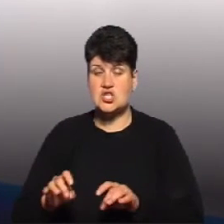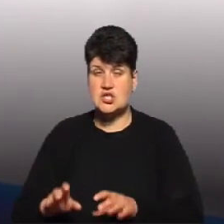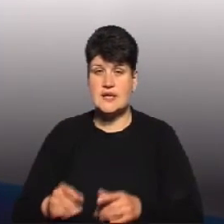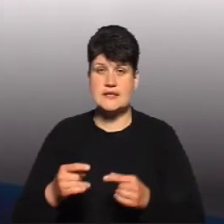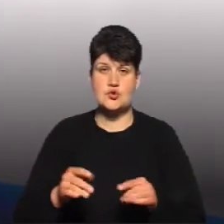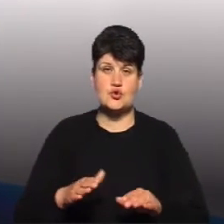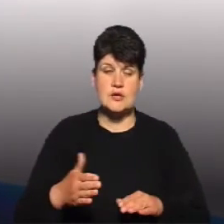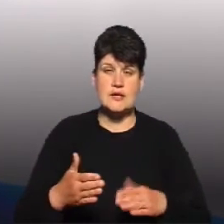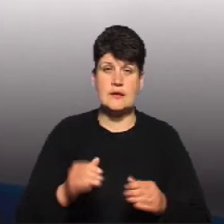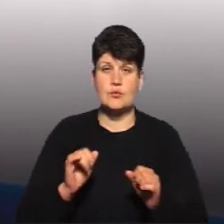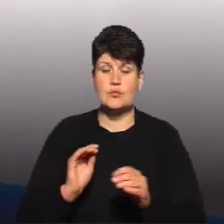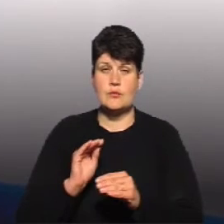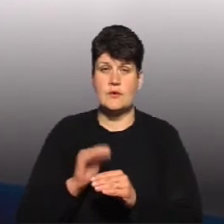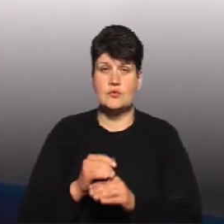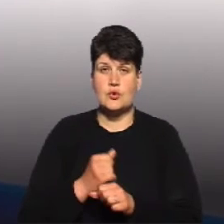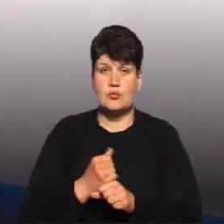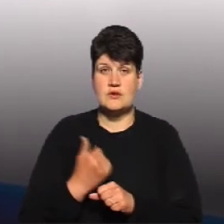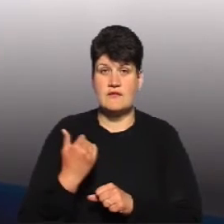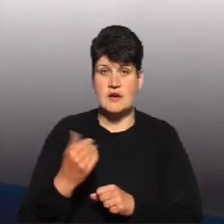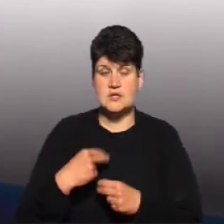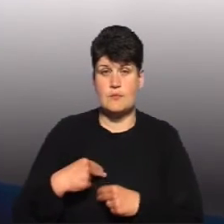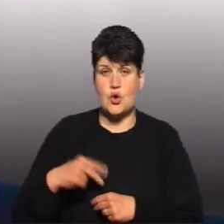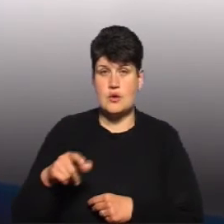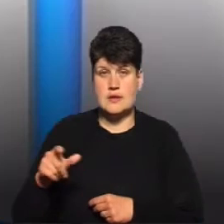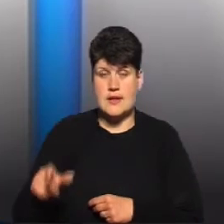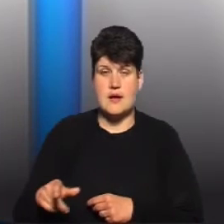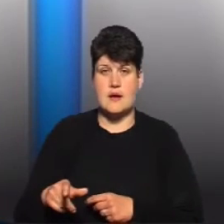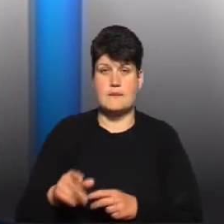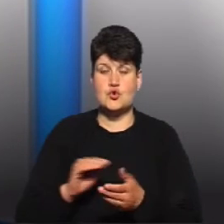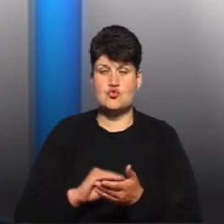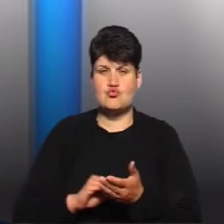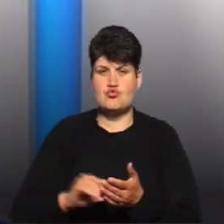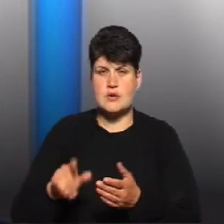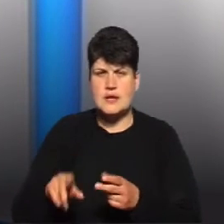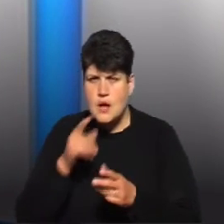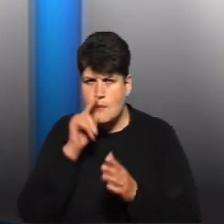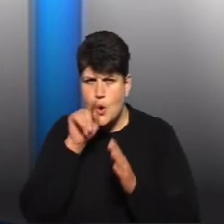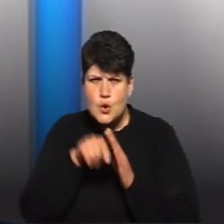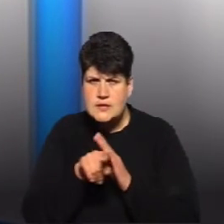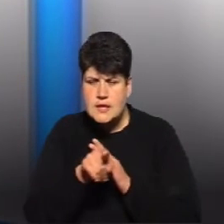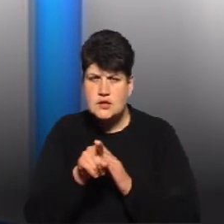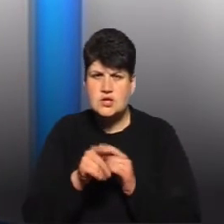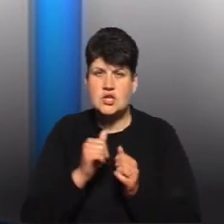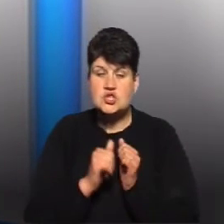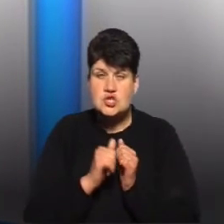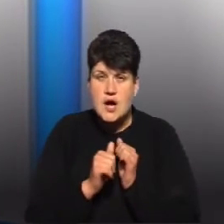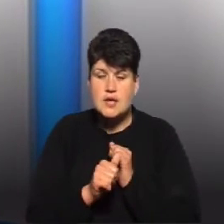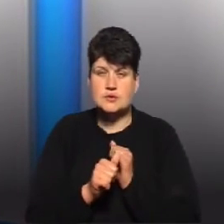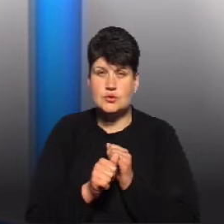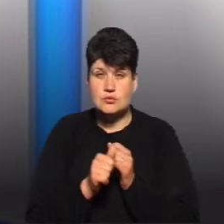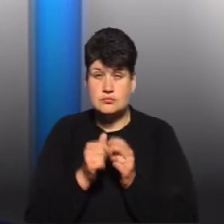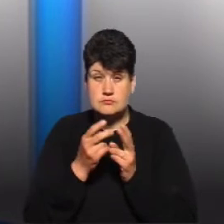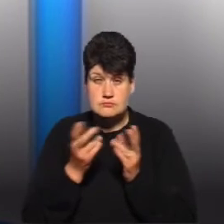може додатися роботи вашим колегам, тобто журналістам-розслідувачам, які дуже часто викривають ті чи інші зустрічі, так, тобто